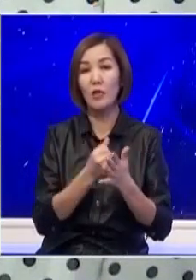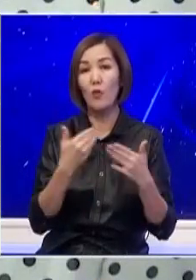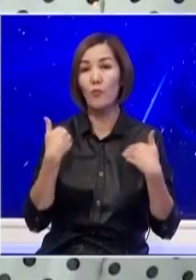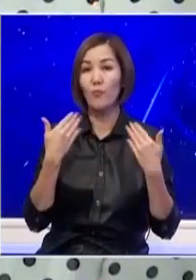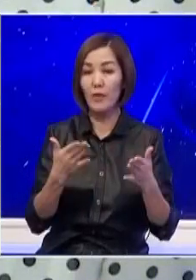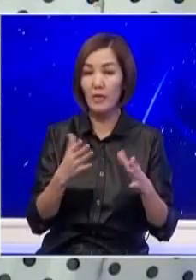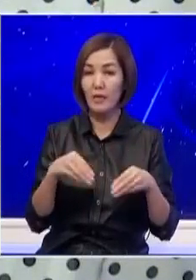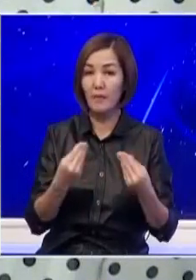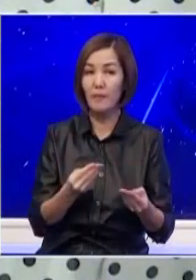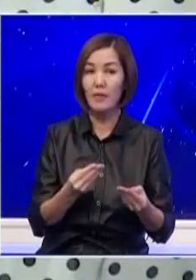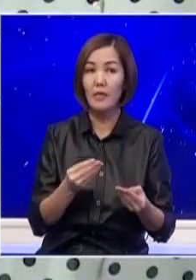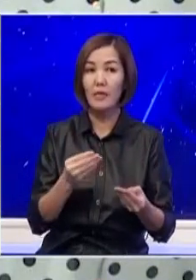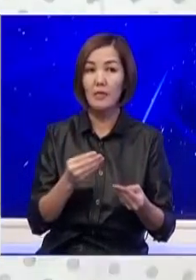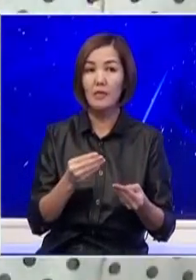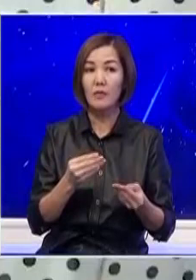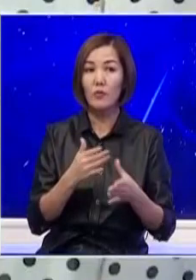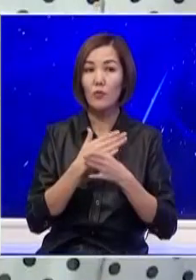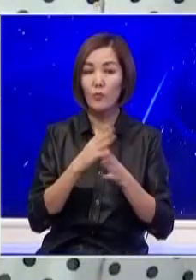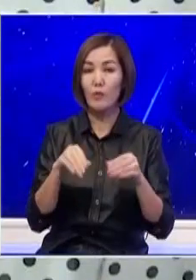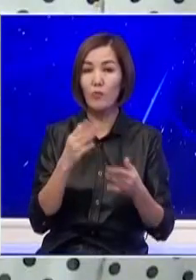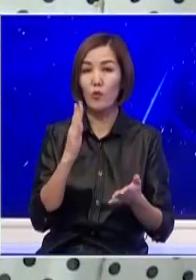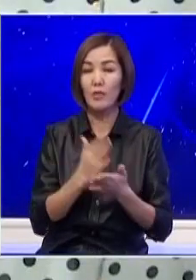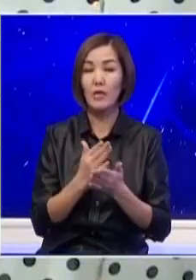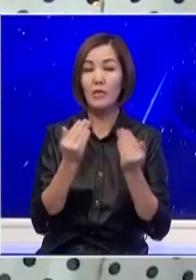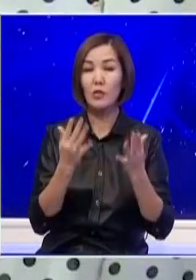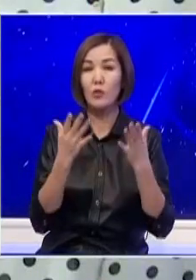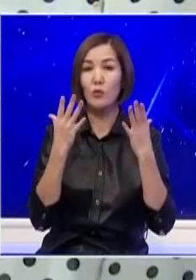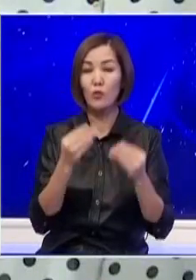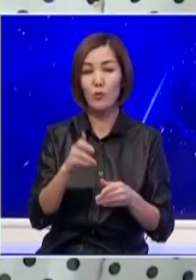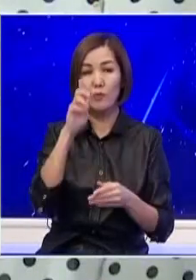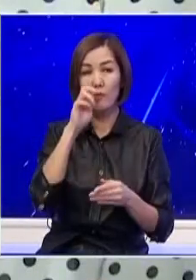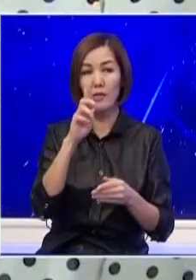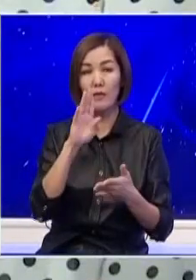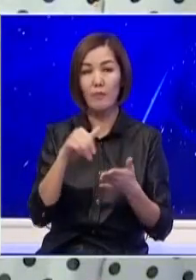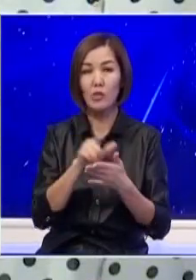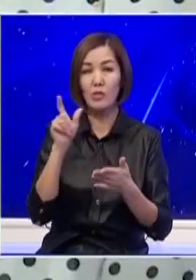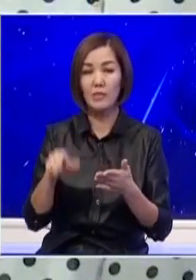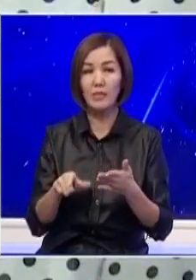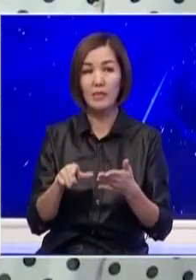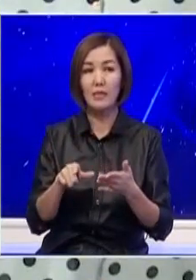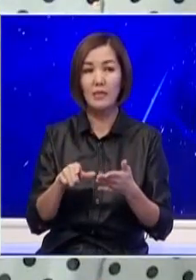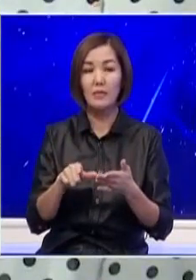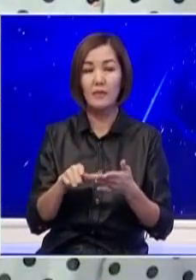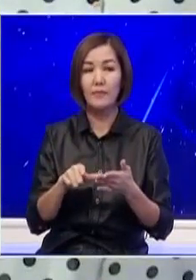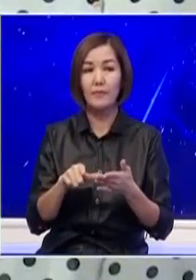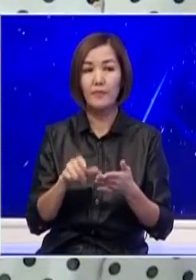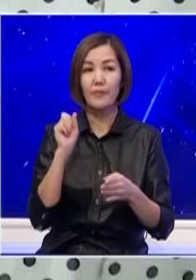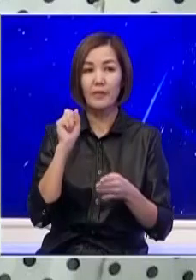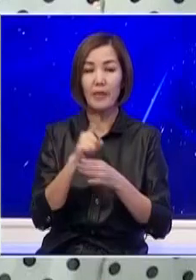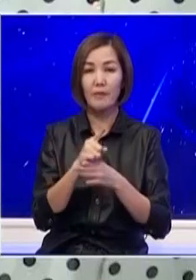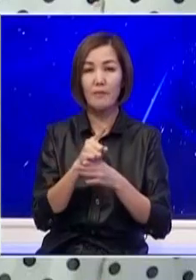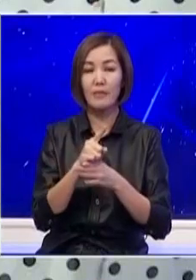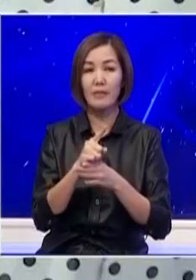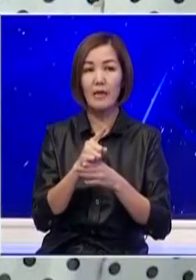сондай тарапына қарастырып береміз. Қазіргі таңда мемлекет басшымыздың Қасым Жомарт